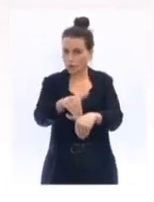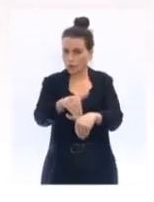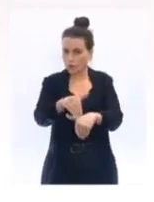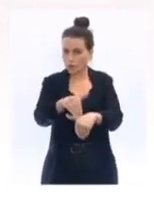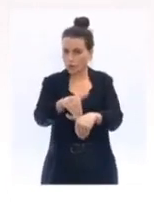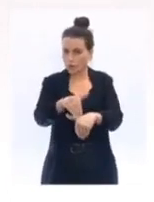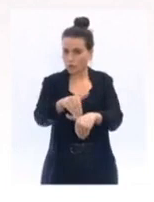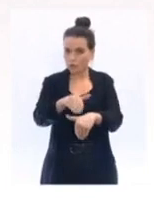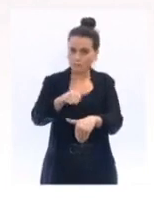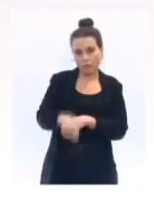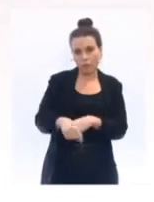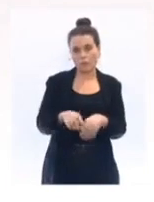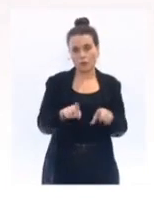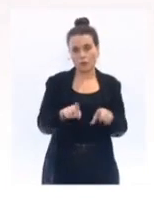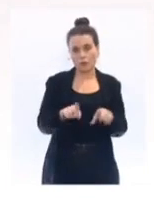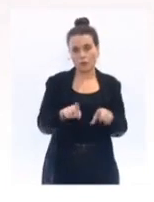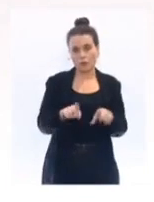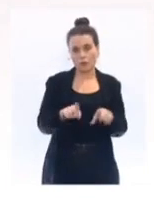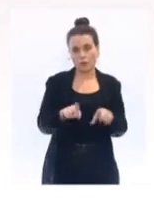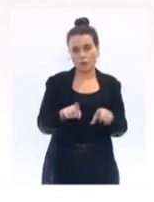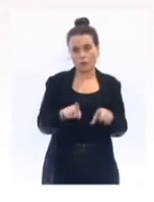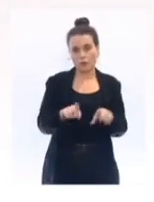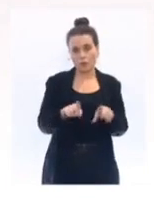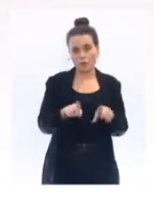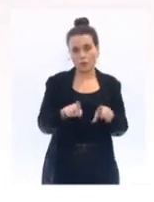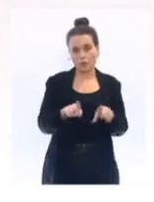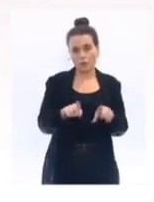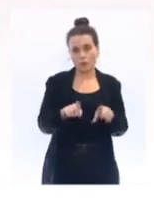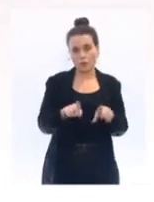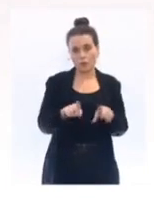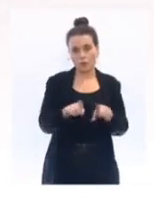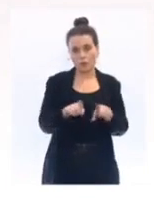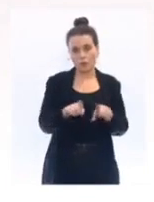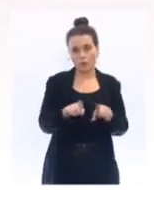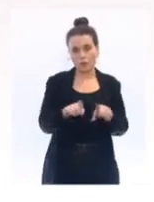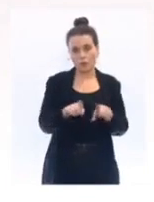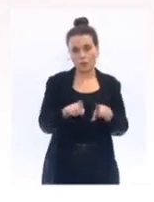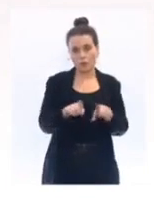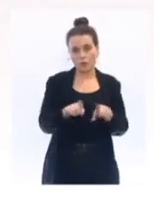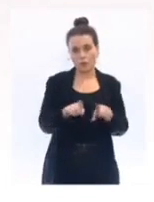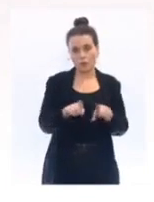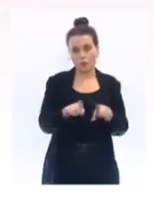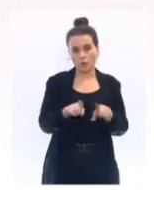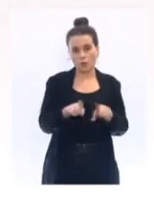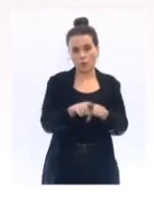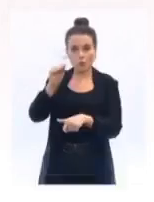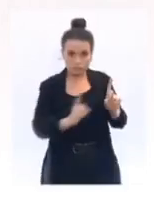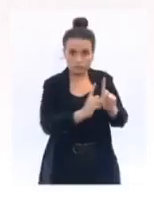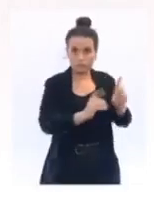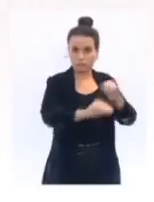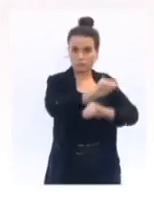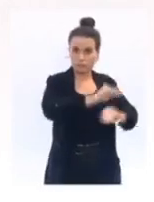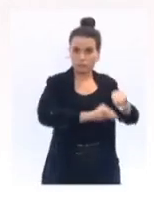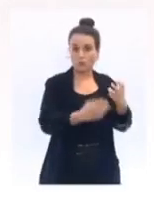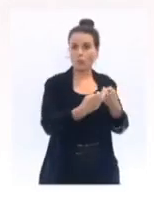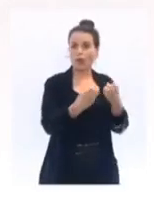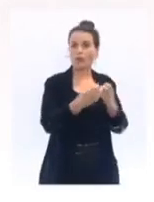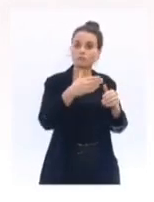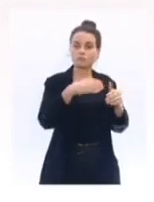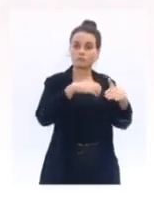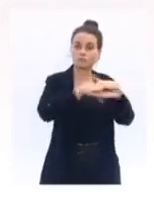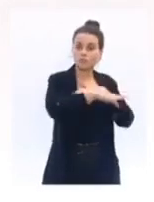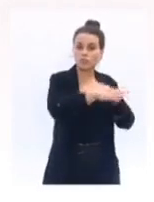d'enfants. Il sera possible aussi pour les professionnels de la culture et du sport de continuer